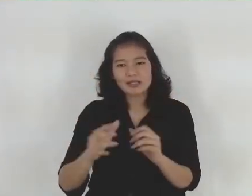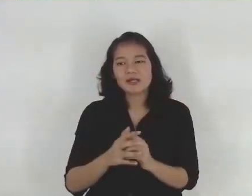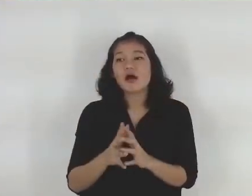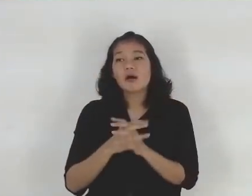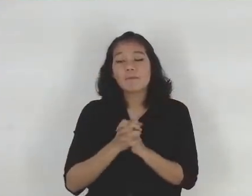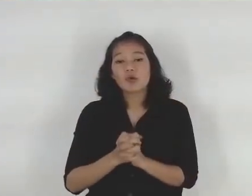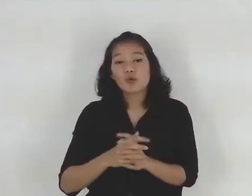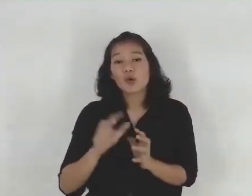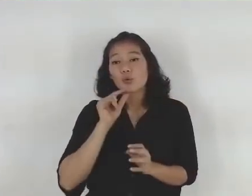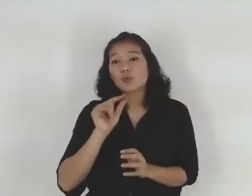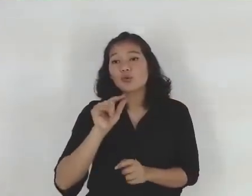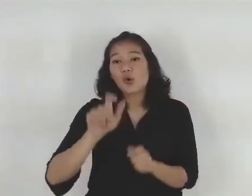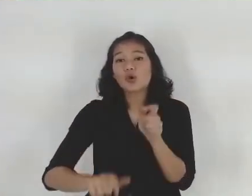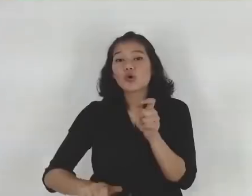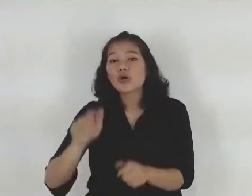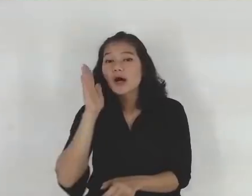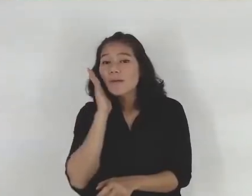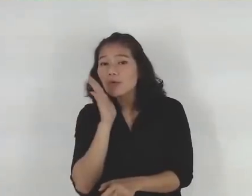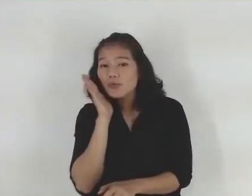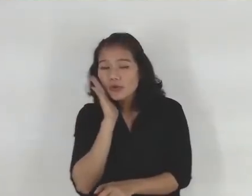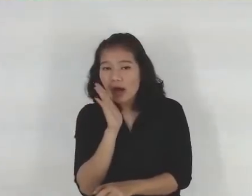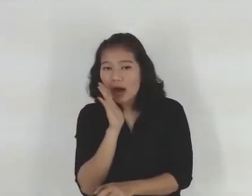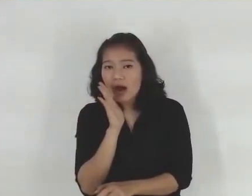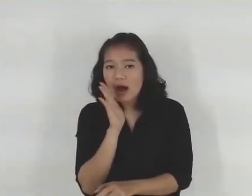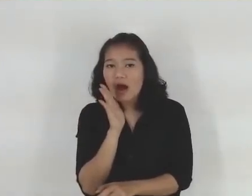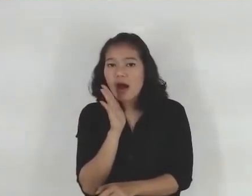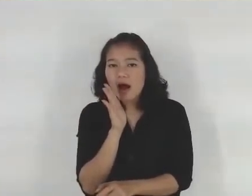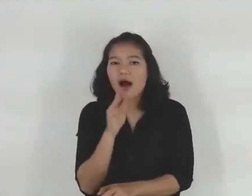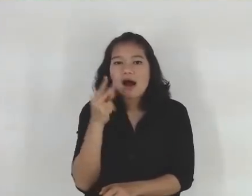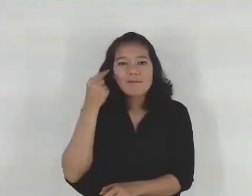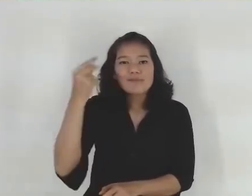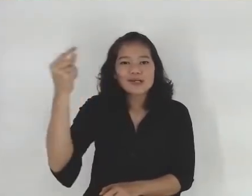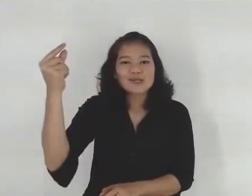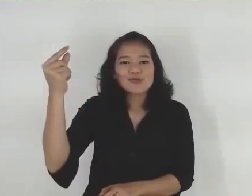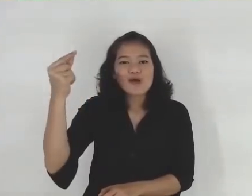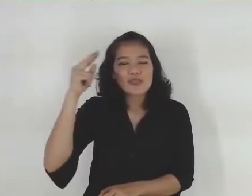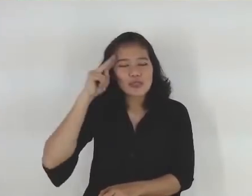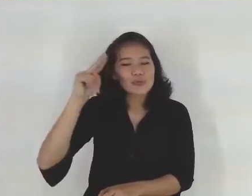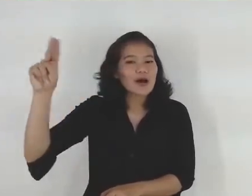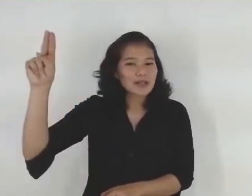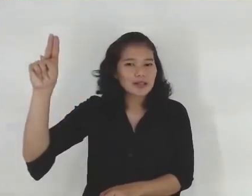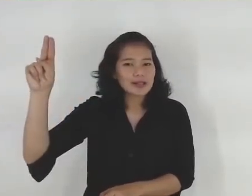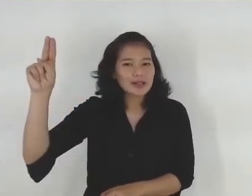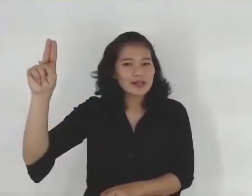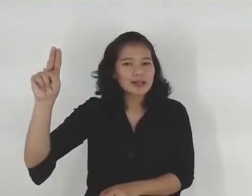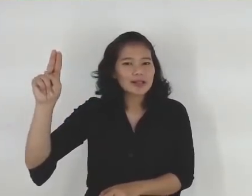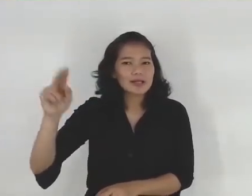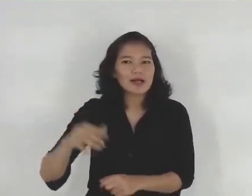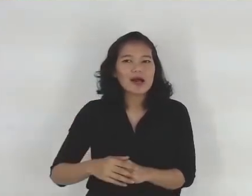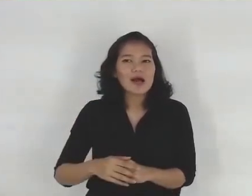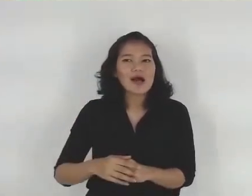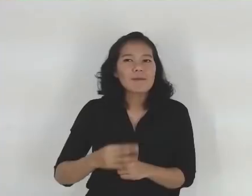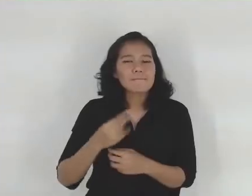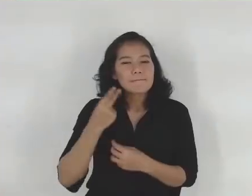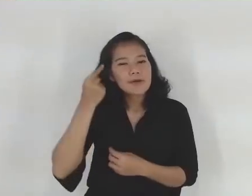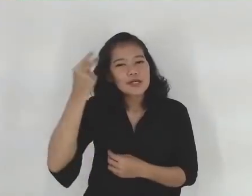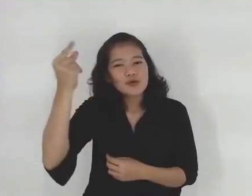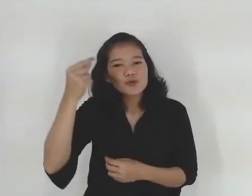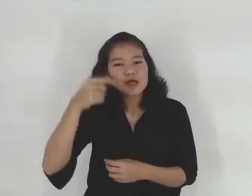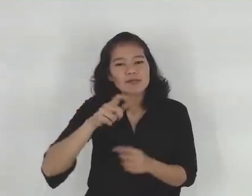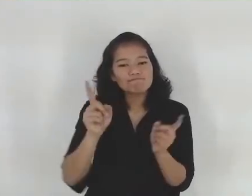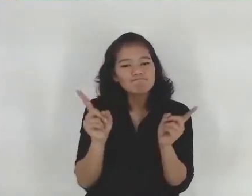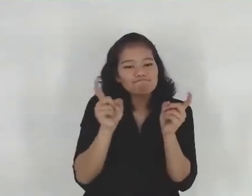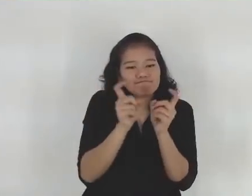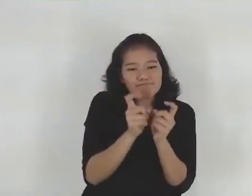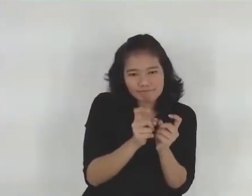juga berdoa bagi para pemuda-pemudi Yang merindukan pekerjaan juga merindukan pasangan hidup kau